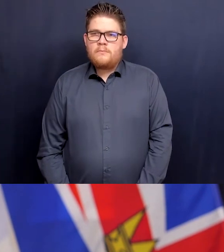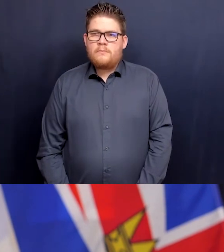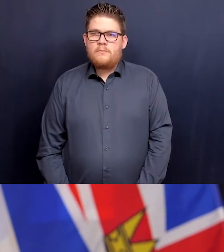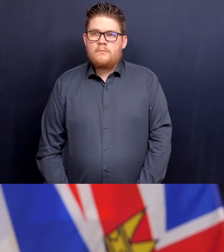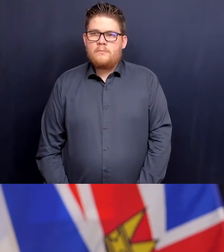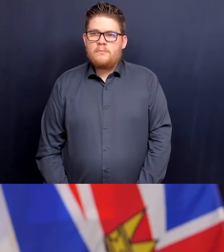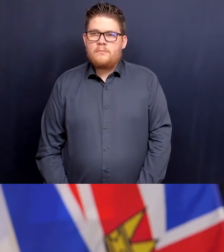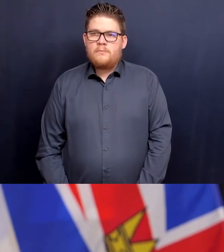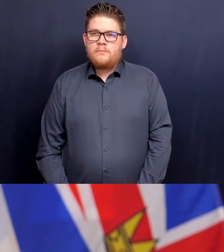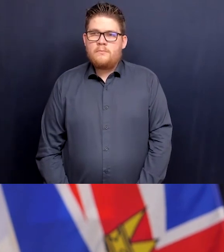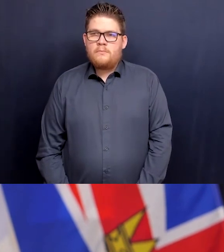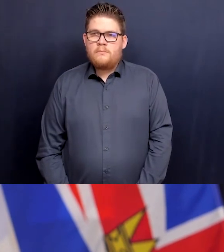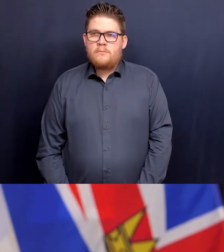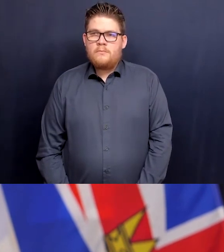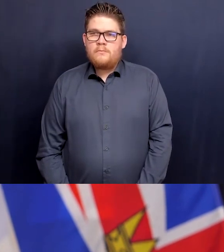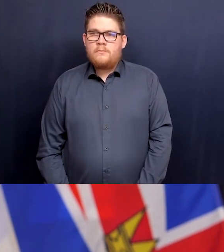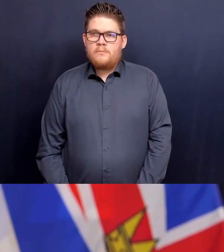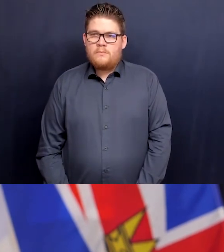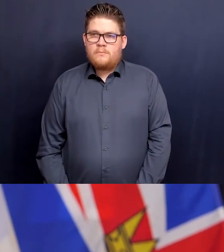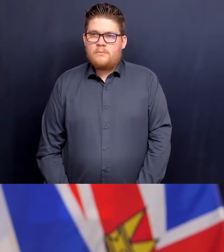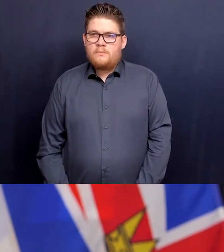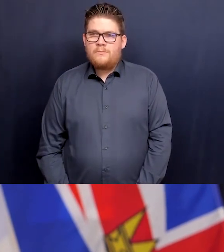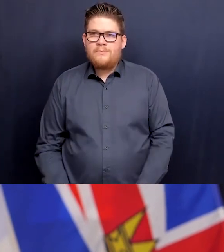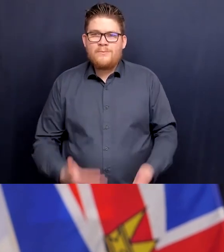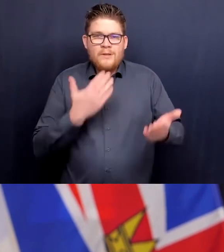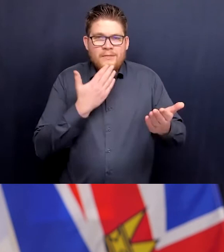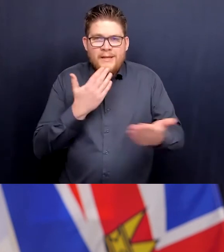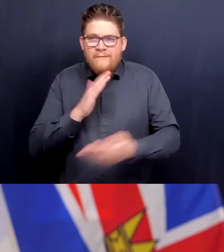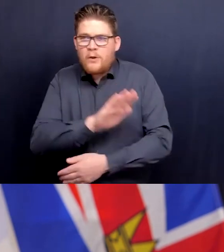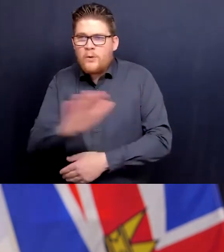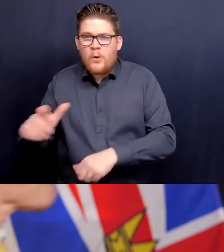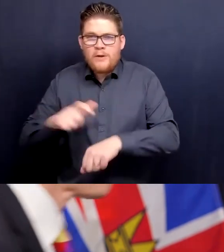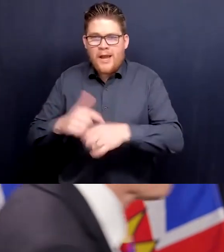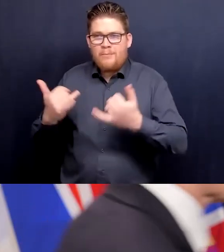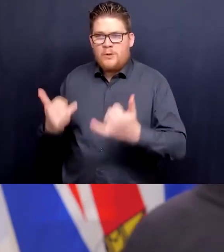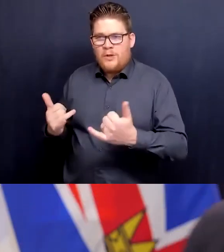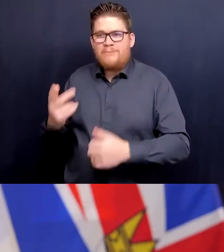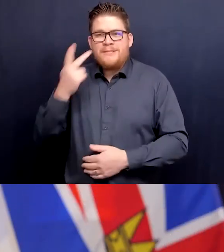that, I want to thank you for your time today, and we'll see you soon. Take care.